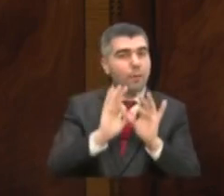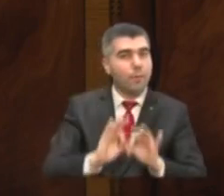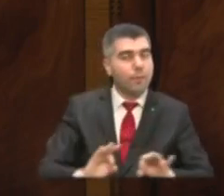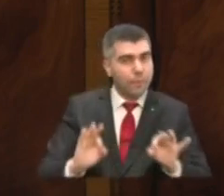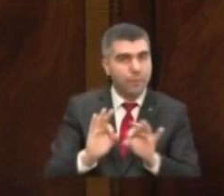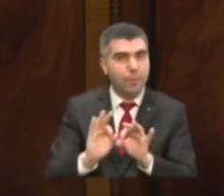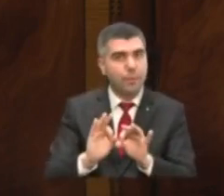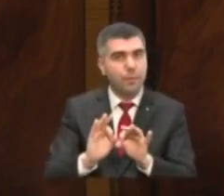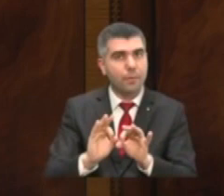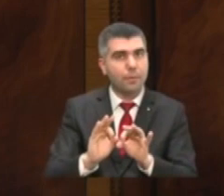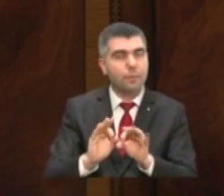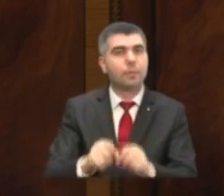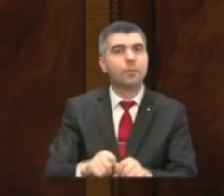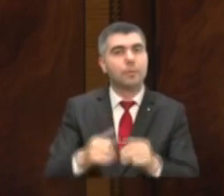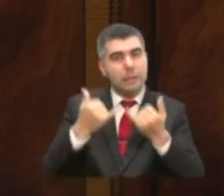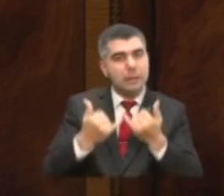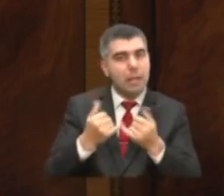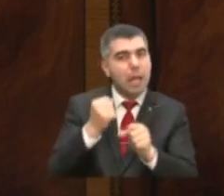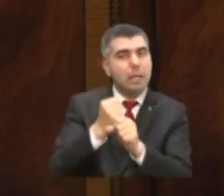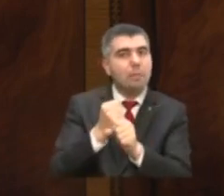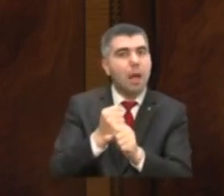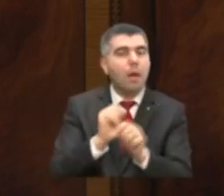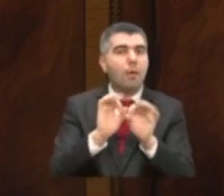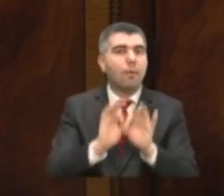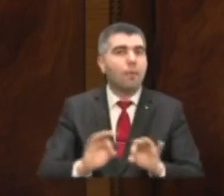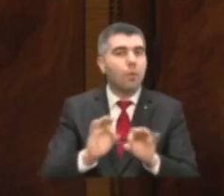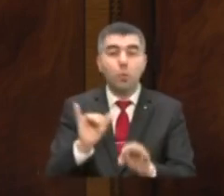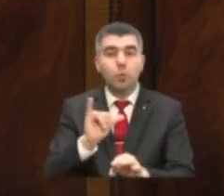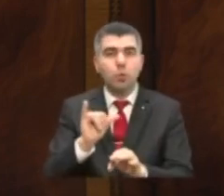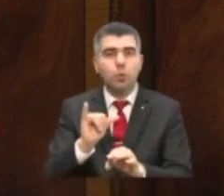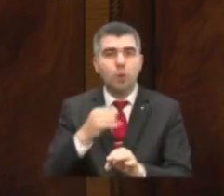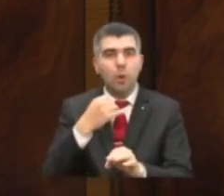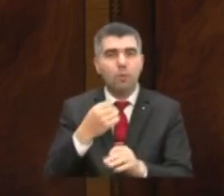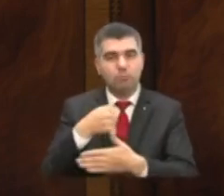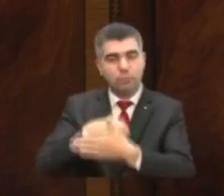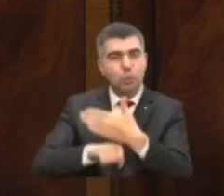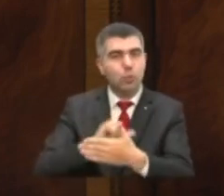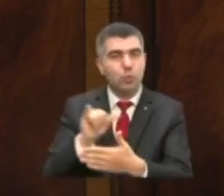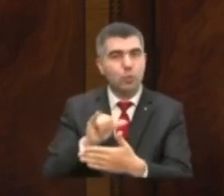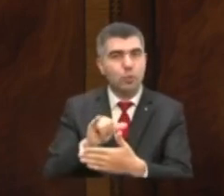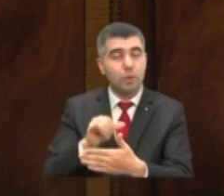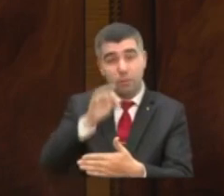ولا الآن هم في العمل، هادو منين جاوا؟ وأيضا نتحدث عن الأمية،